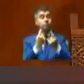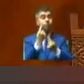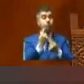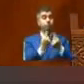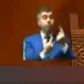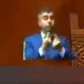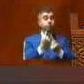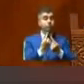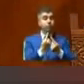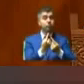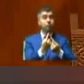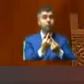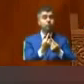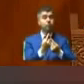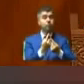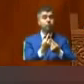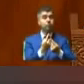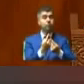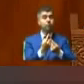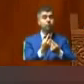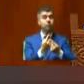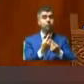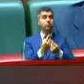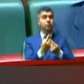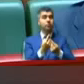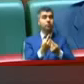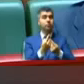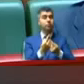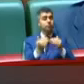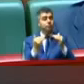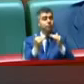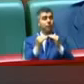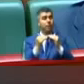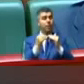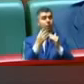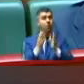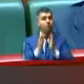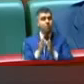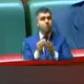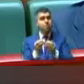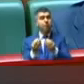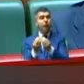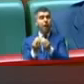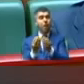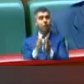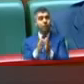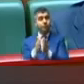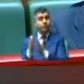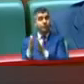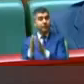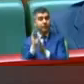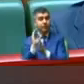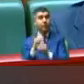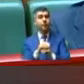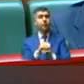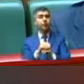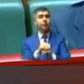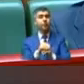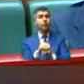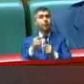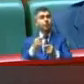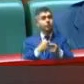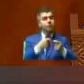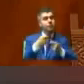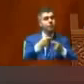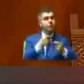باش ماشي يبقى ماشي فقط مرتبط بعمله او بعملات، يبقى ايضا مرتبط نوعا ما بالعرض